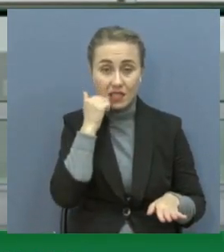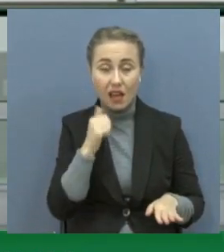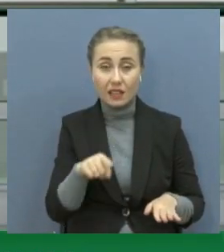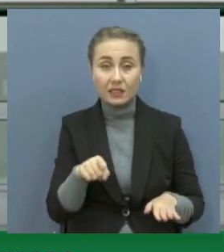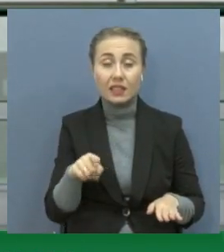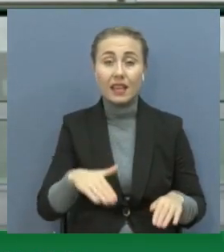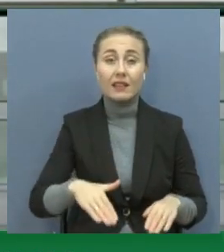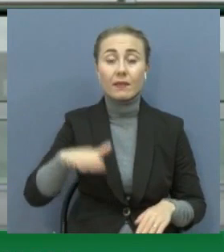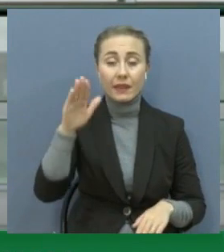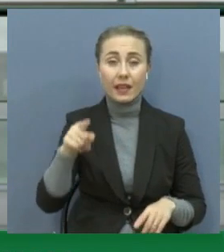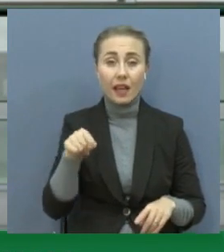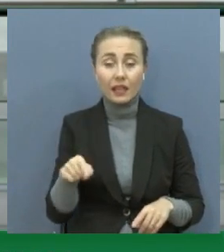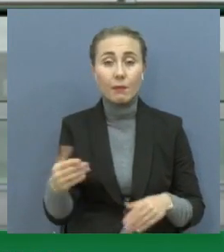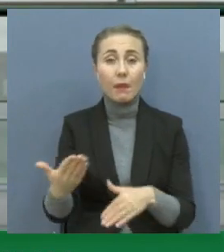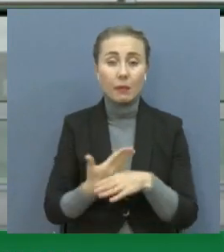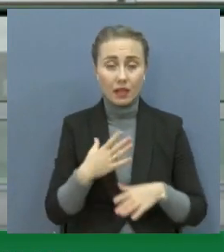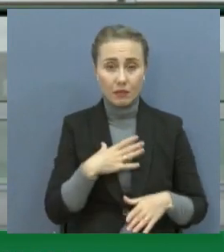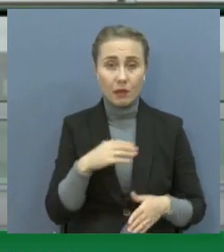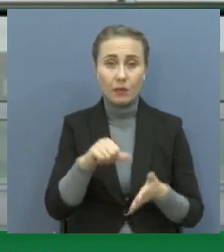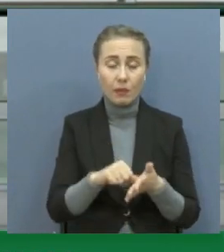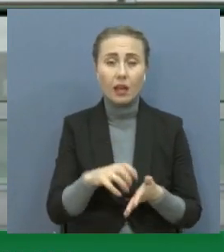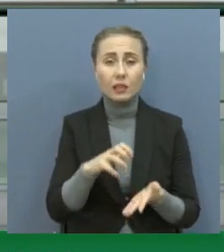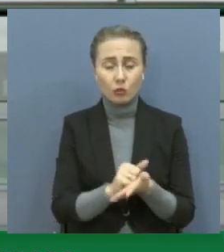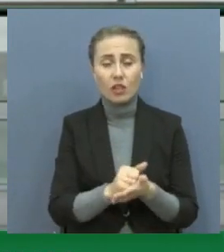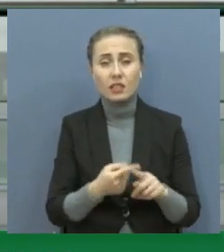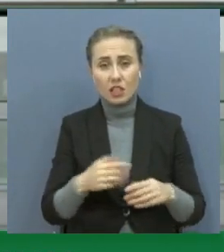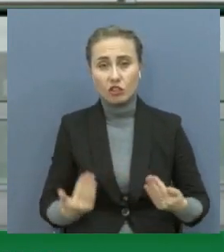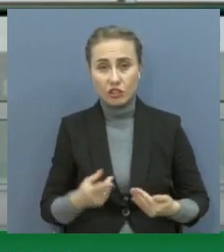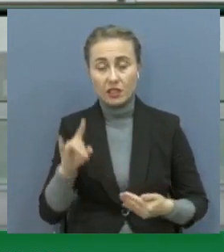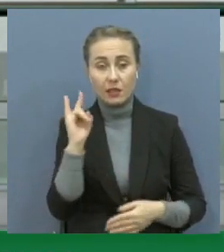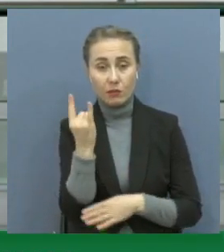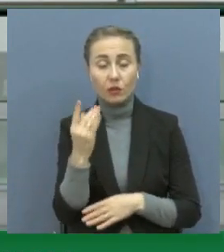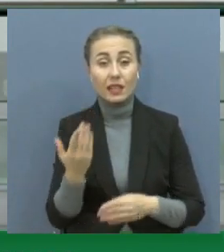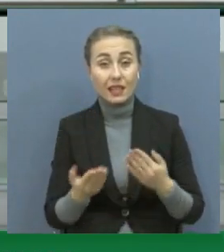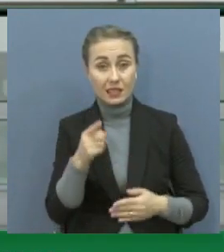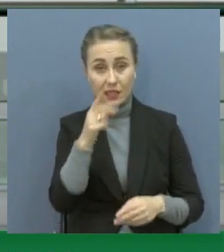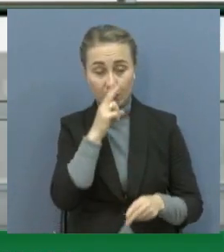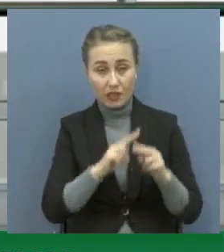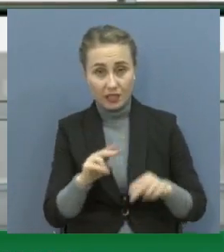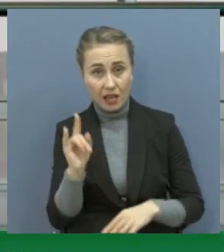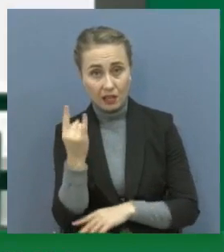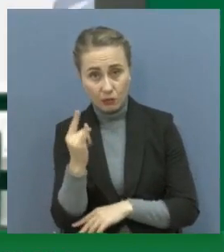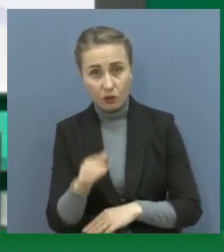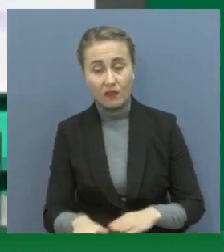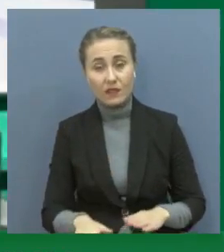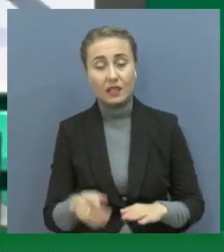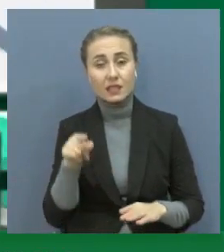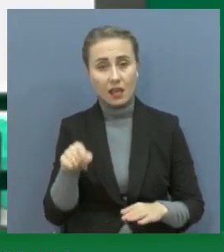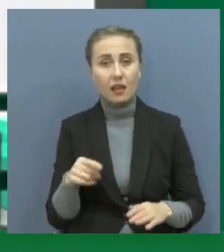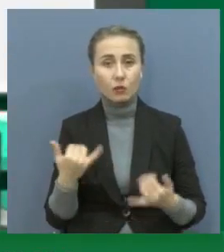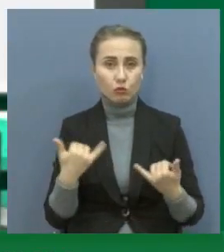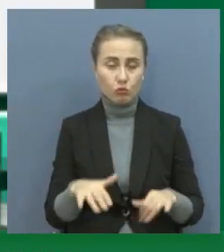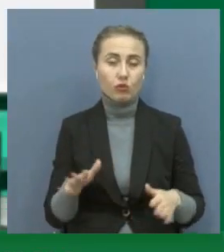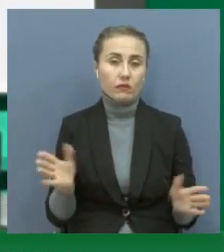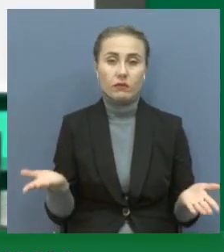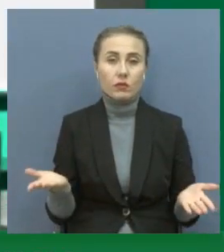непосредственно принимать участие в жизни ребенка. Потому что если ты его упустил в детстве, то там уже это